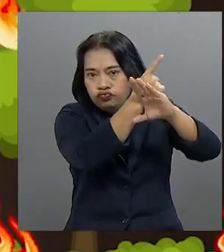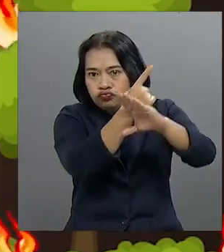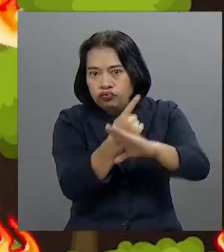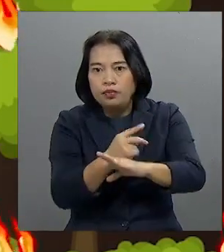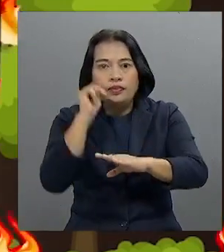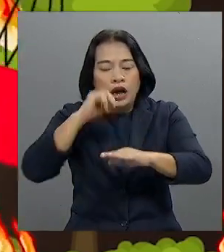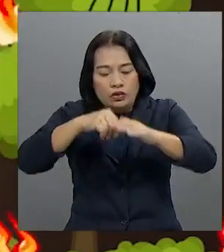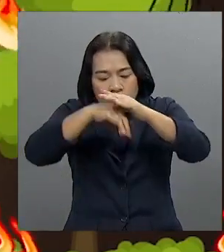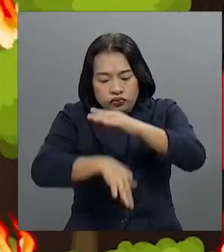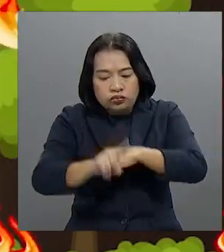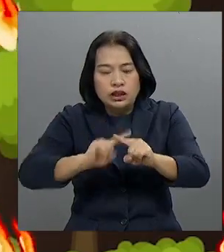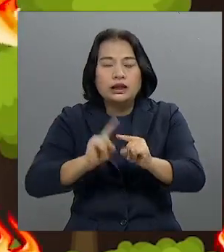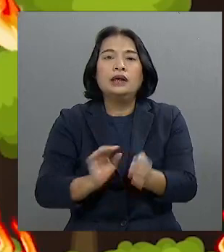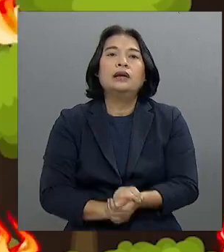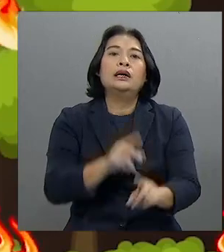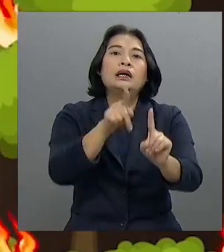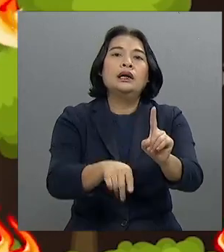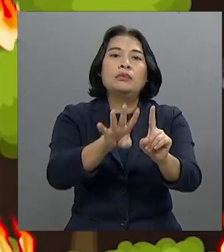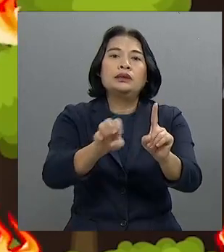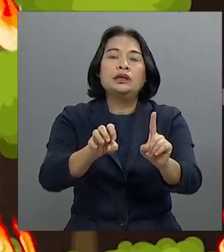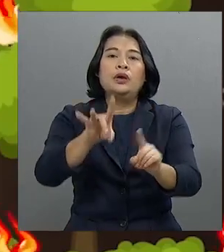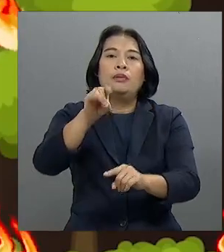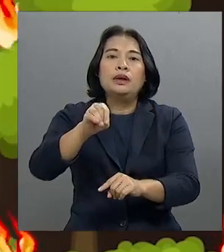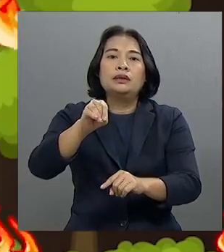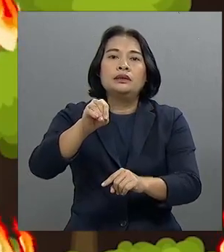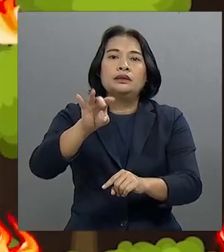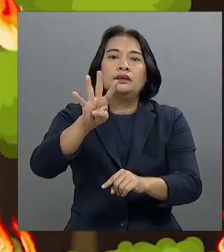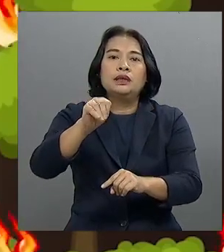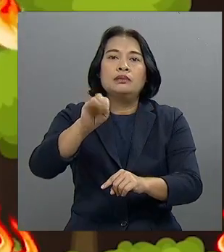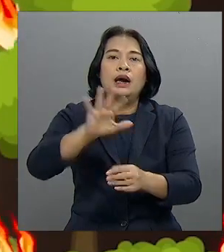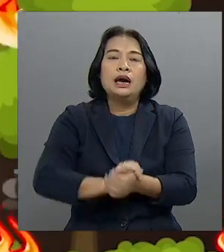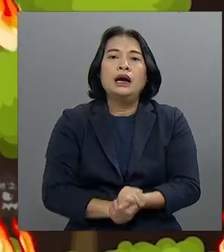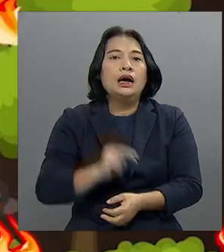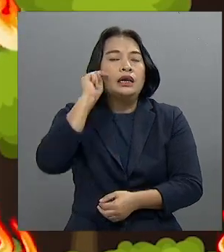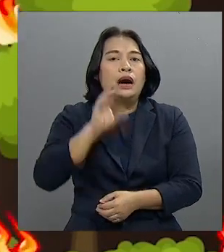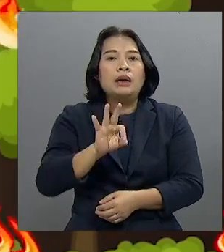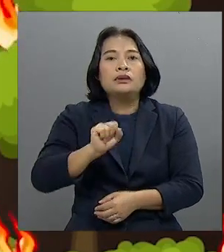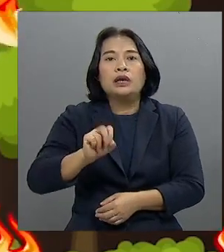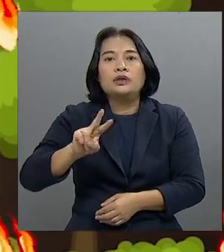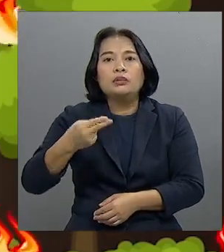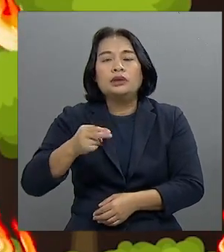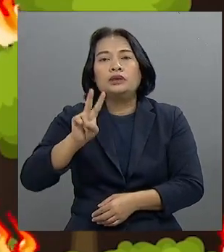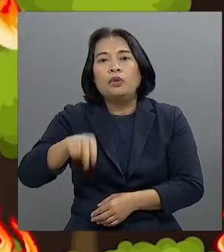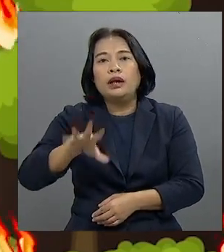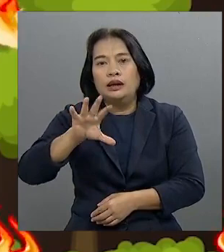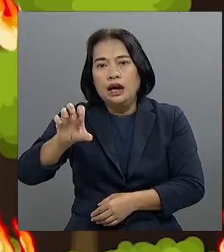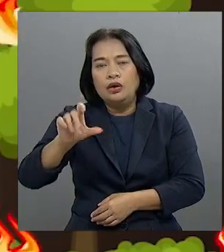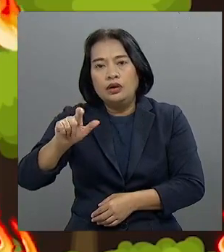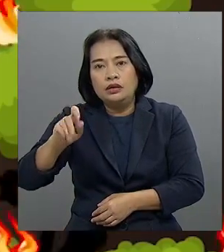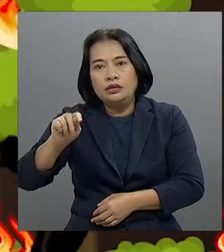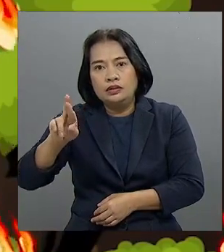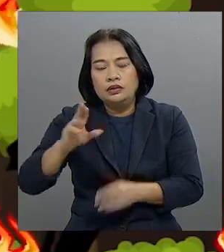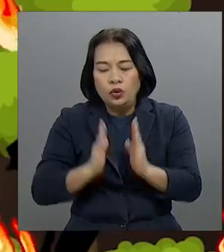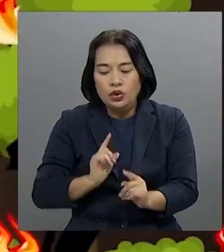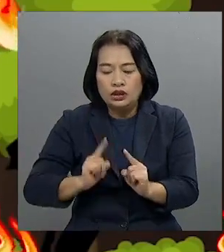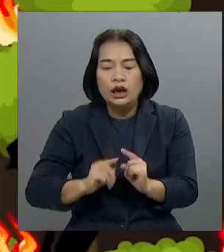1845 เที่ยวปริมาณน้ำ 922,500 ลิรและต้องระดมกำลงคนเจ้นาที่กวา 5,